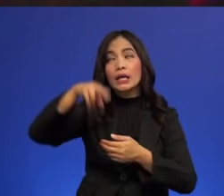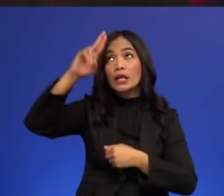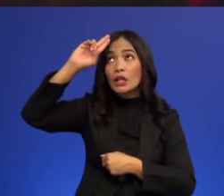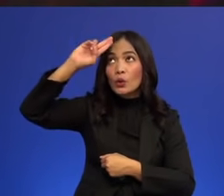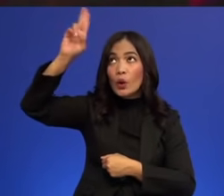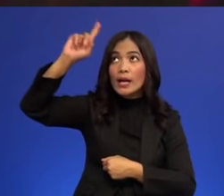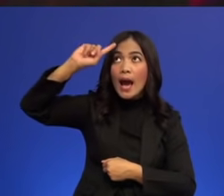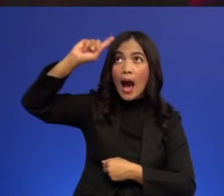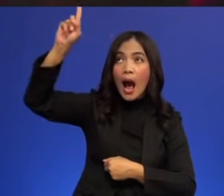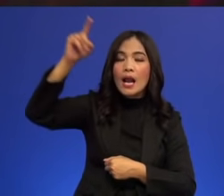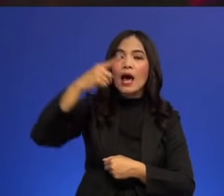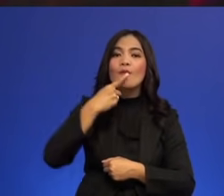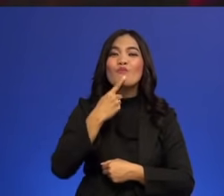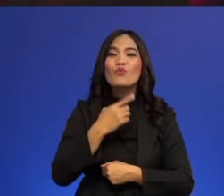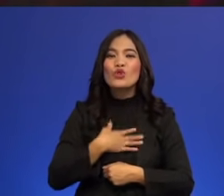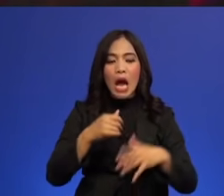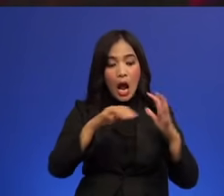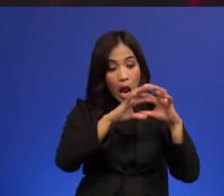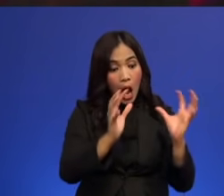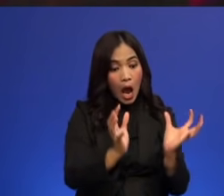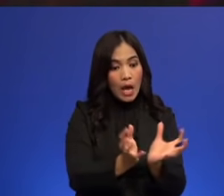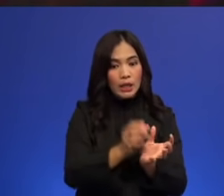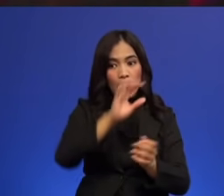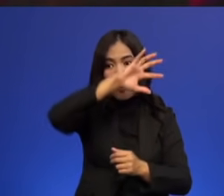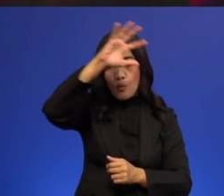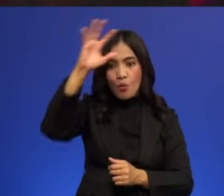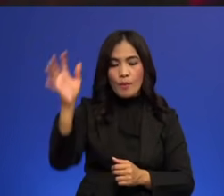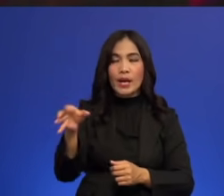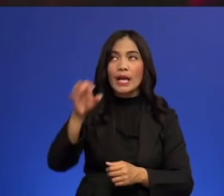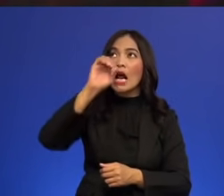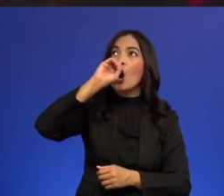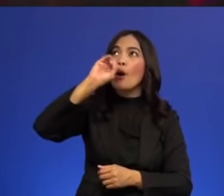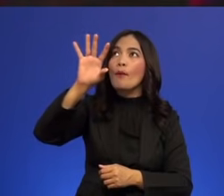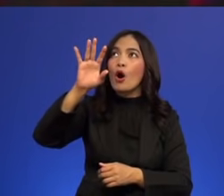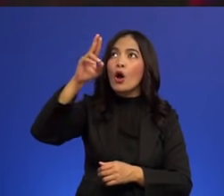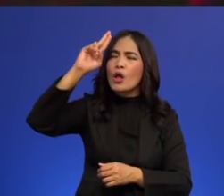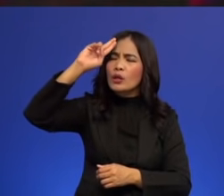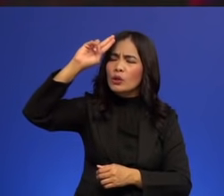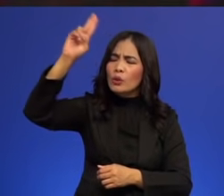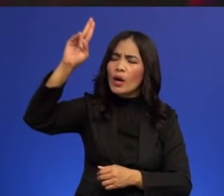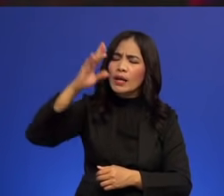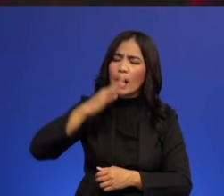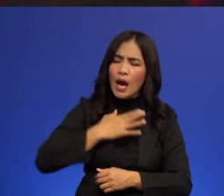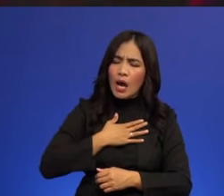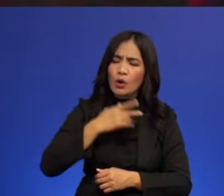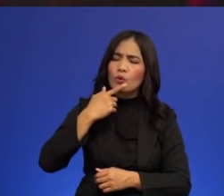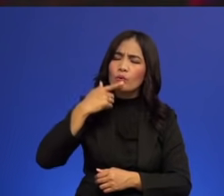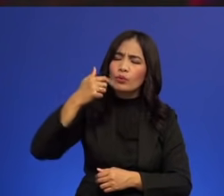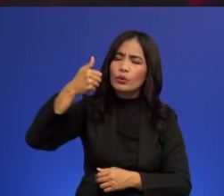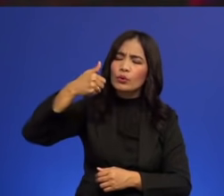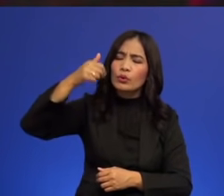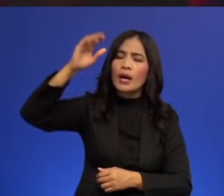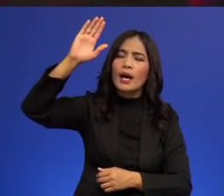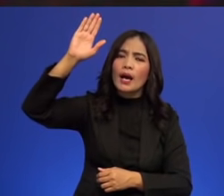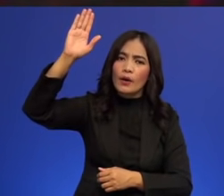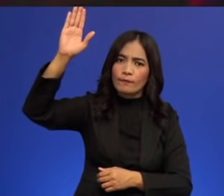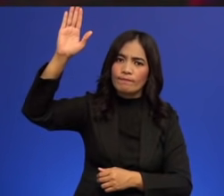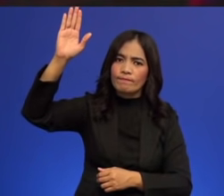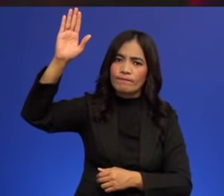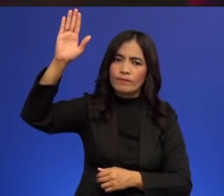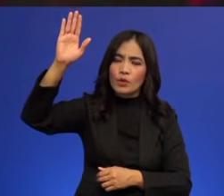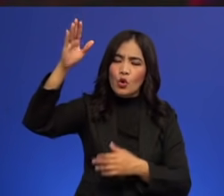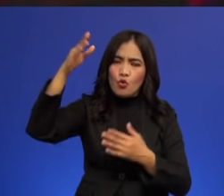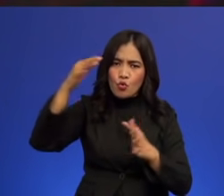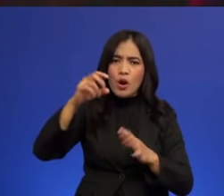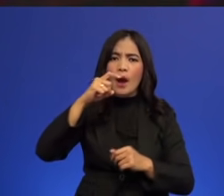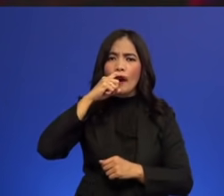Allah semesta alam dan berkata, Tuhan, aku memerlukan Engkau. Saya sudah